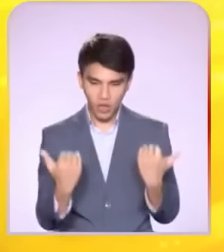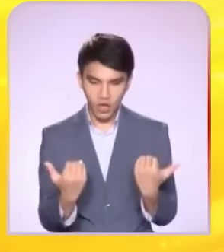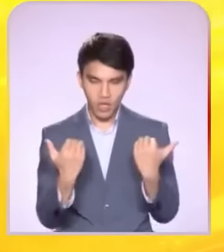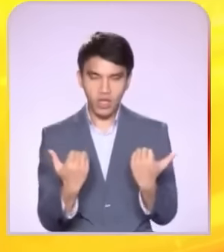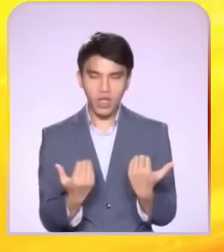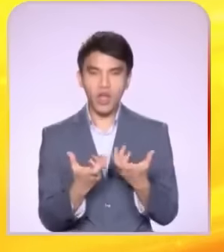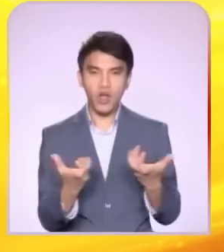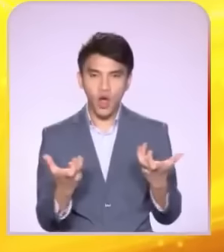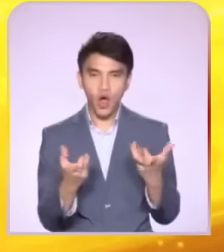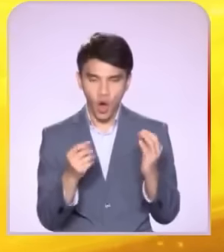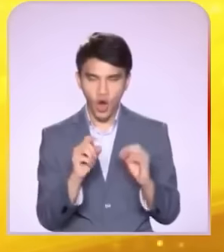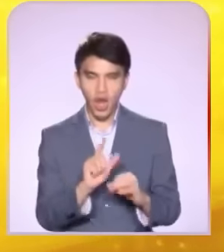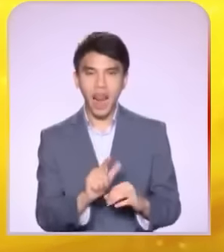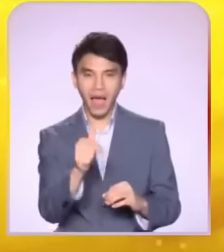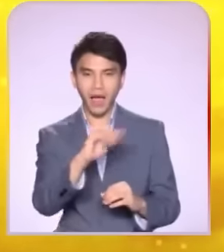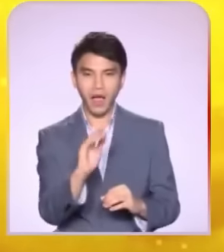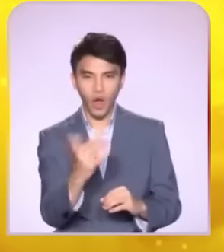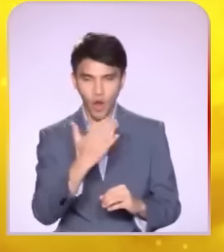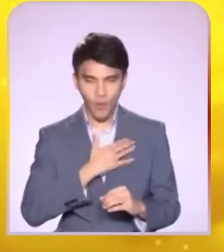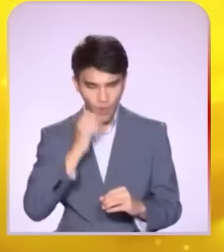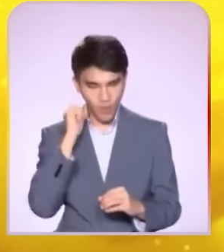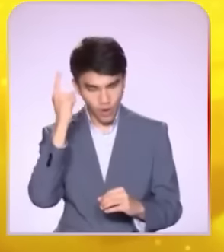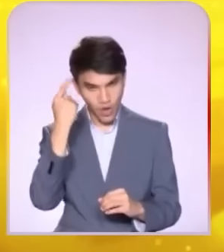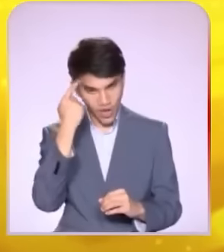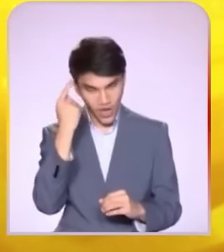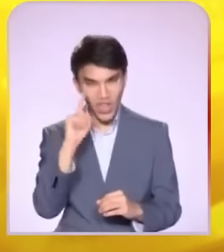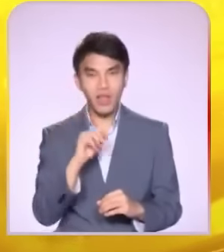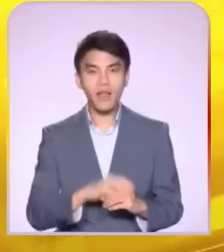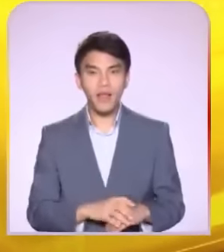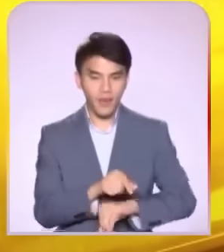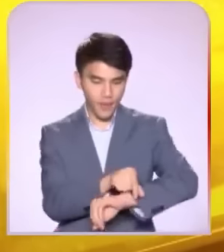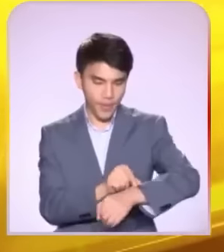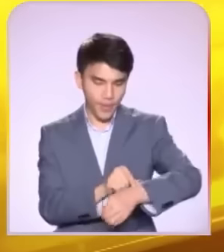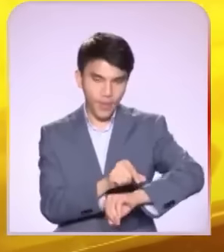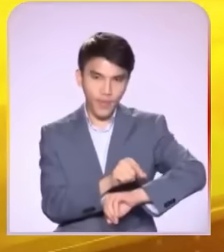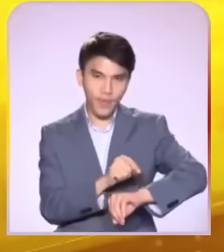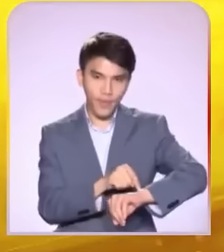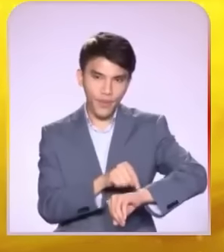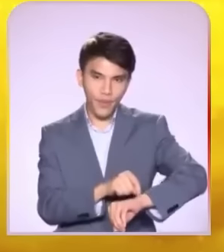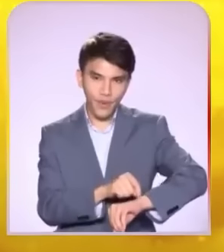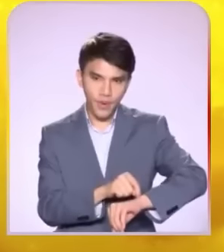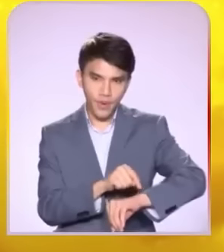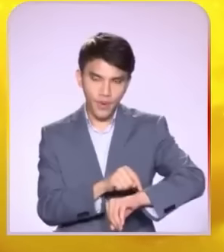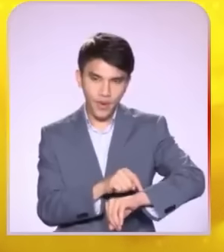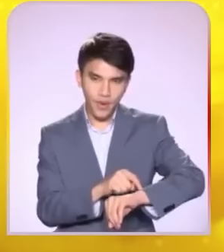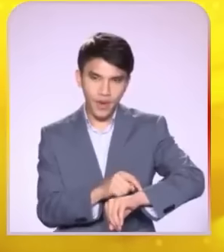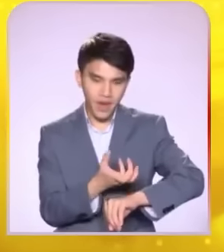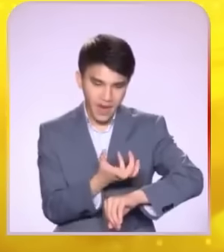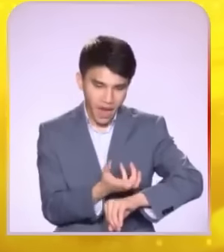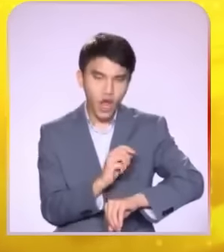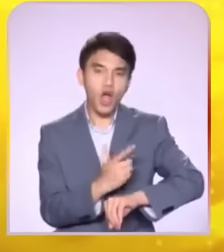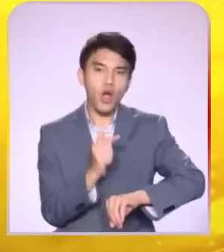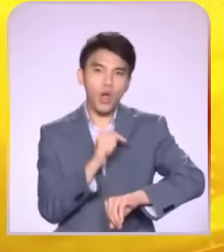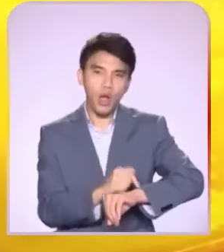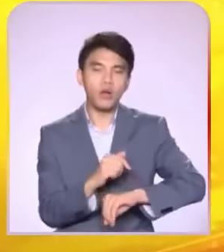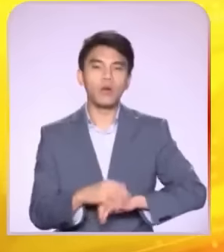เพราะจริงๆมูลค่ามันอยู่ที่ของหลักอย่างผมเข้าใจว่าถ้าเป็นปีเสียปีเสียนี่คือเป็นกำไรข้อมือใช่ไหมมันก็จะมีตัวปีเสียมันมีน้ำหนักมีมูล